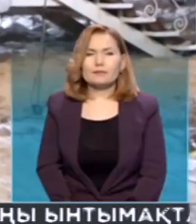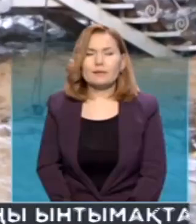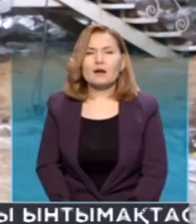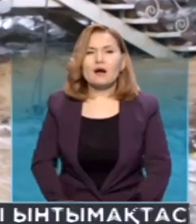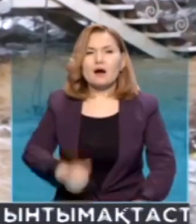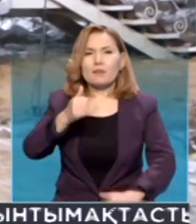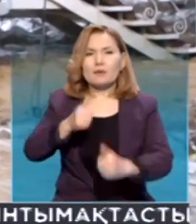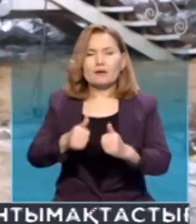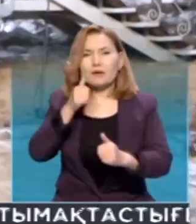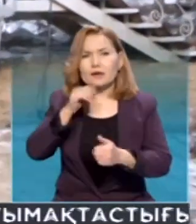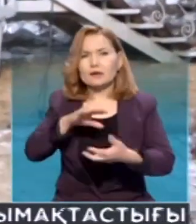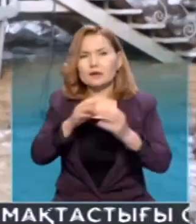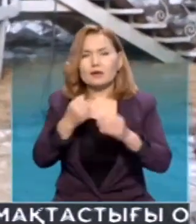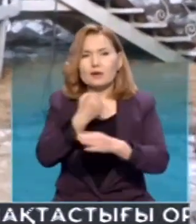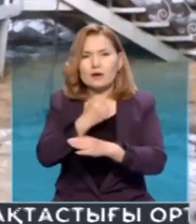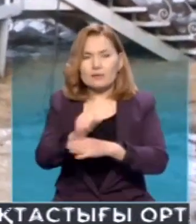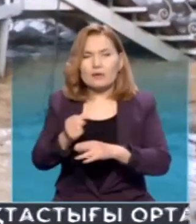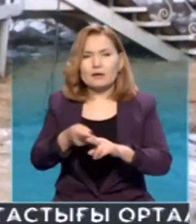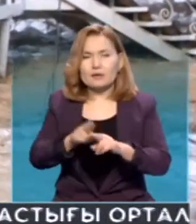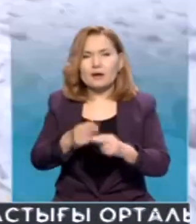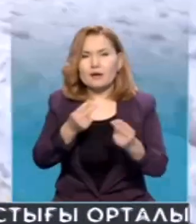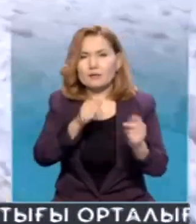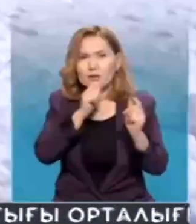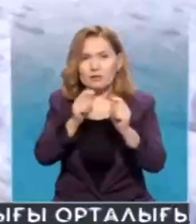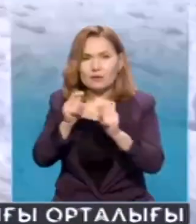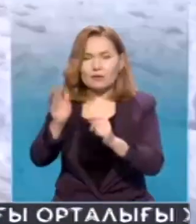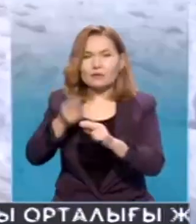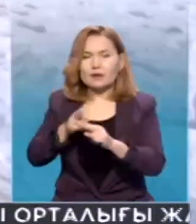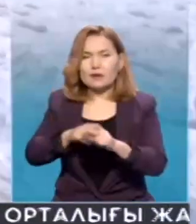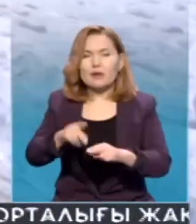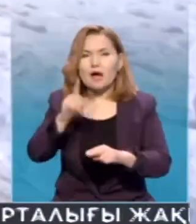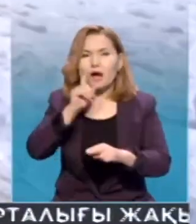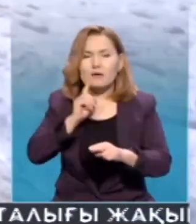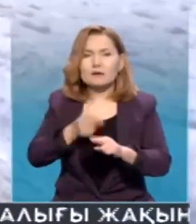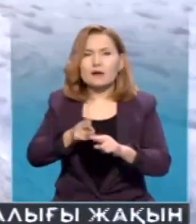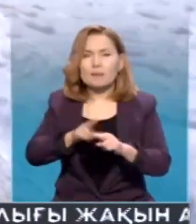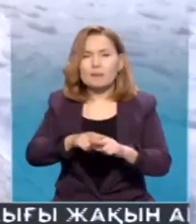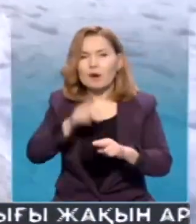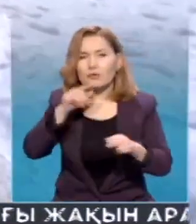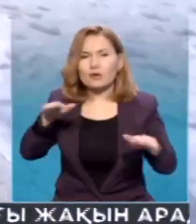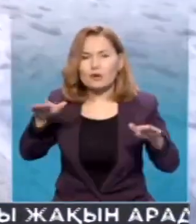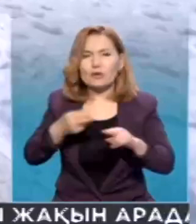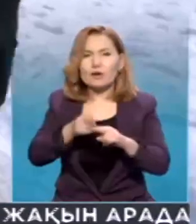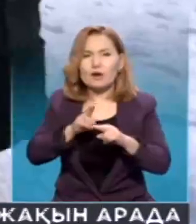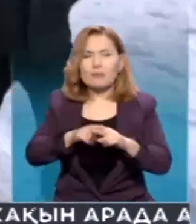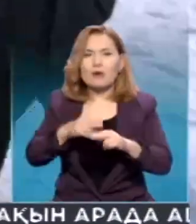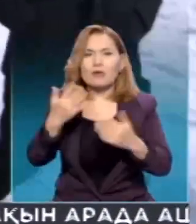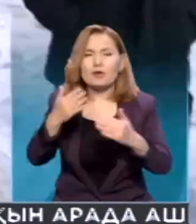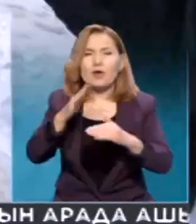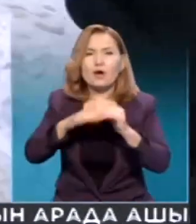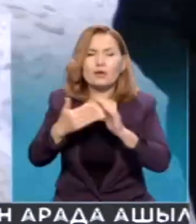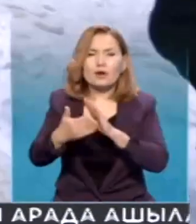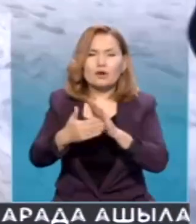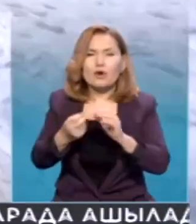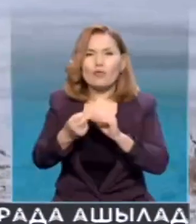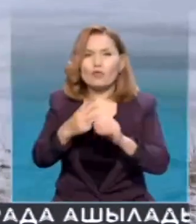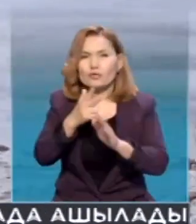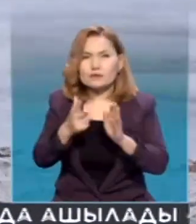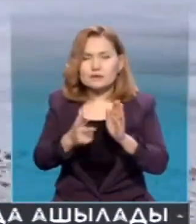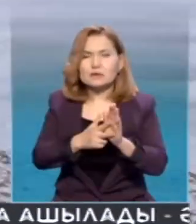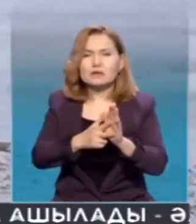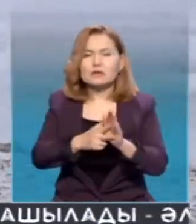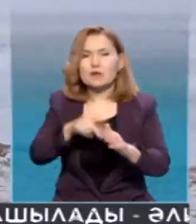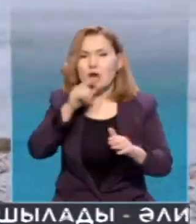Чемпионат ертең қорытындыланады. Жүлдегерлер ақшалай сыйлыққа ие болады. Әзірге қолға қондыру айналымында 18 бүркіт келесі кезеңге жолдама